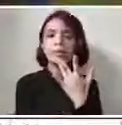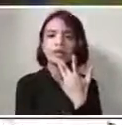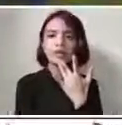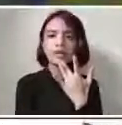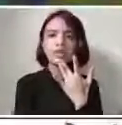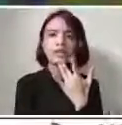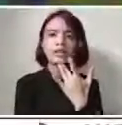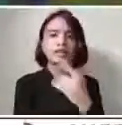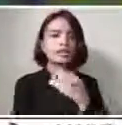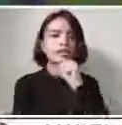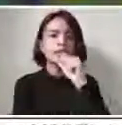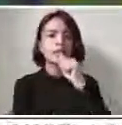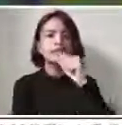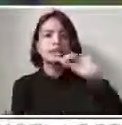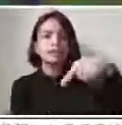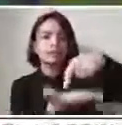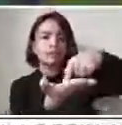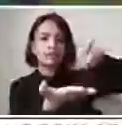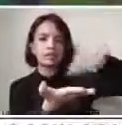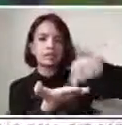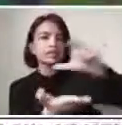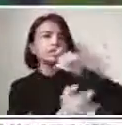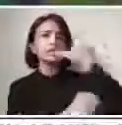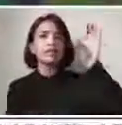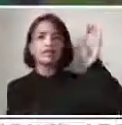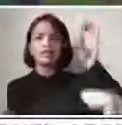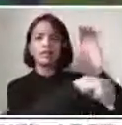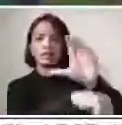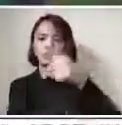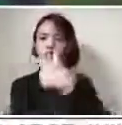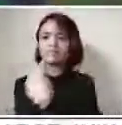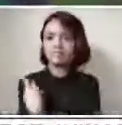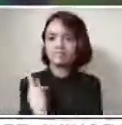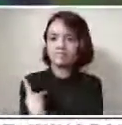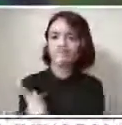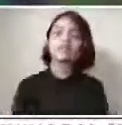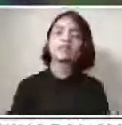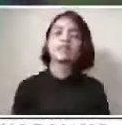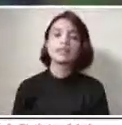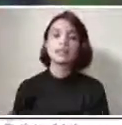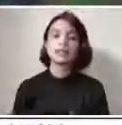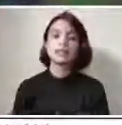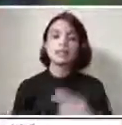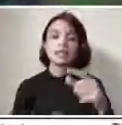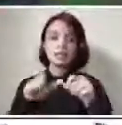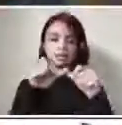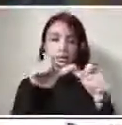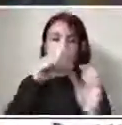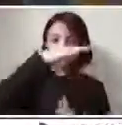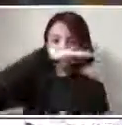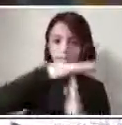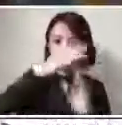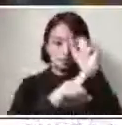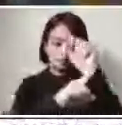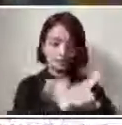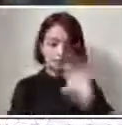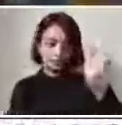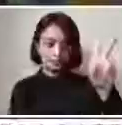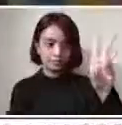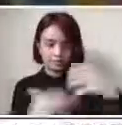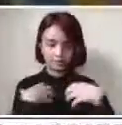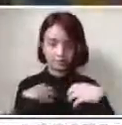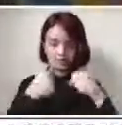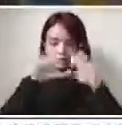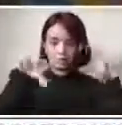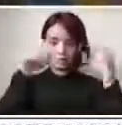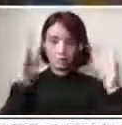ay sandaling pumasok sa loob ng Philippine Area of Responsibility at binigyan ito ng local name na Juaning. Ang